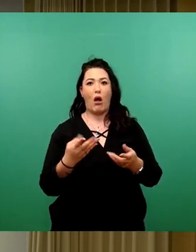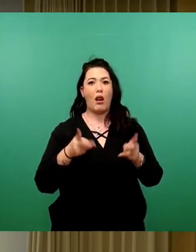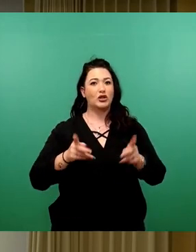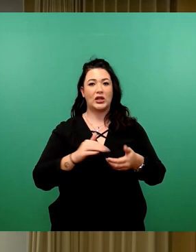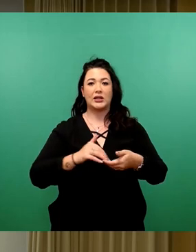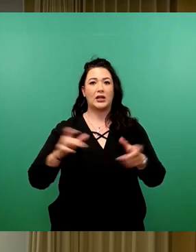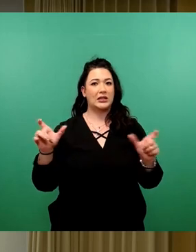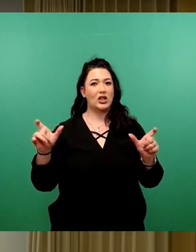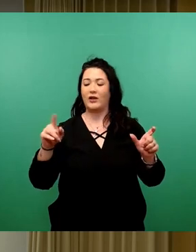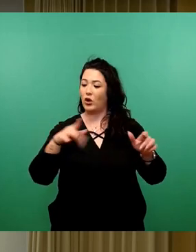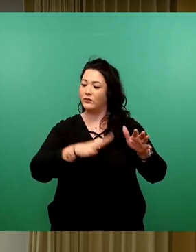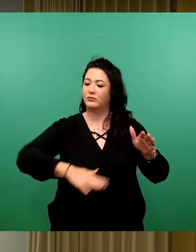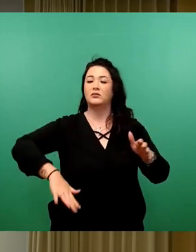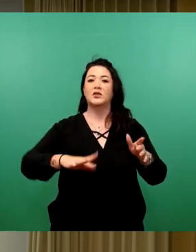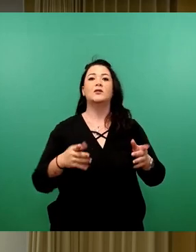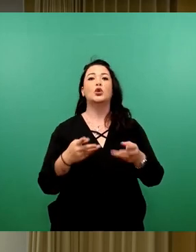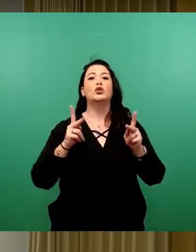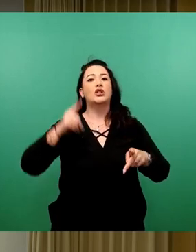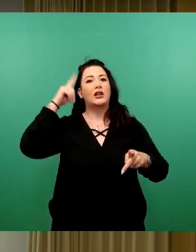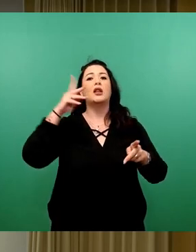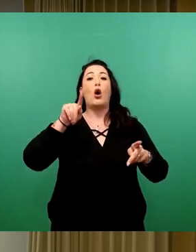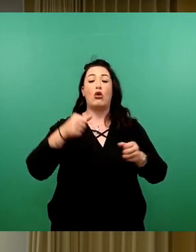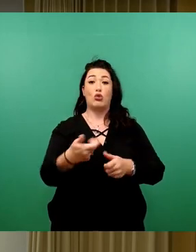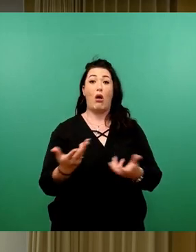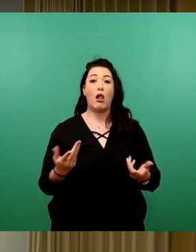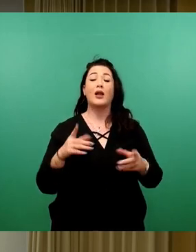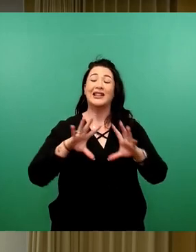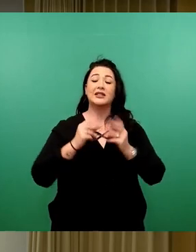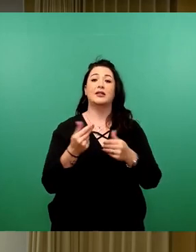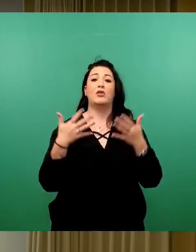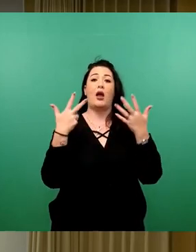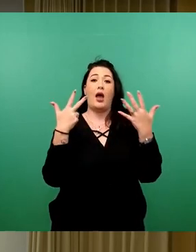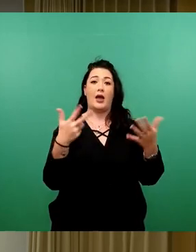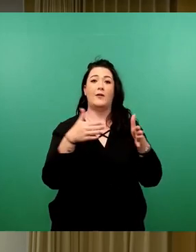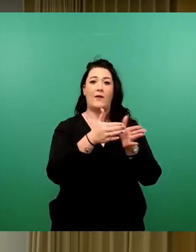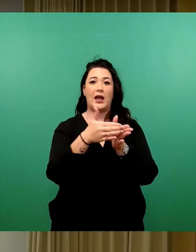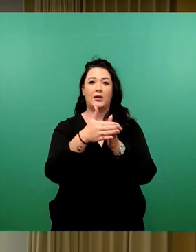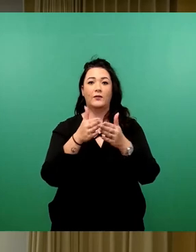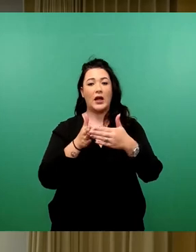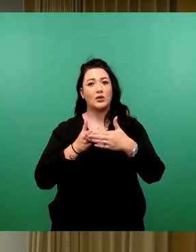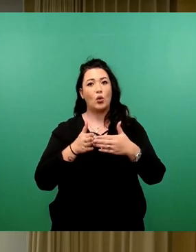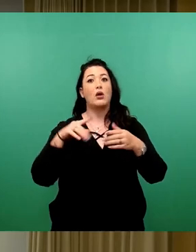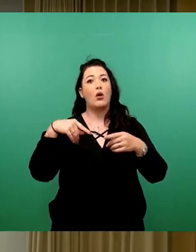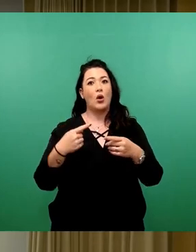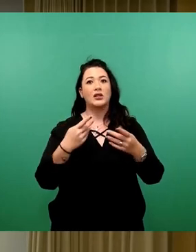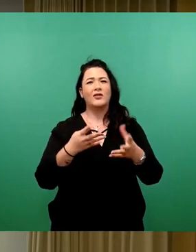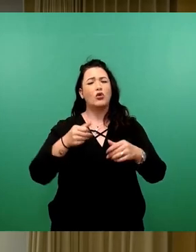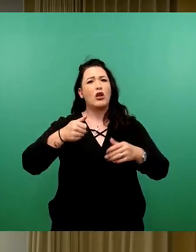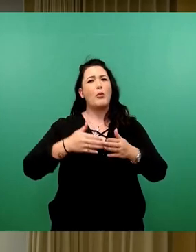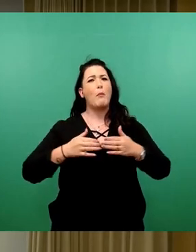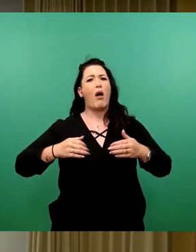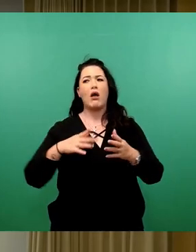einem pluralen Stadtrat mit 8 Fraktionen und dort eine breite Mehrheit zu finden. Und ich höre es immer wieder, dieser Oberbürgermeister möchte